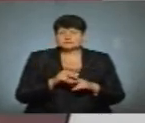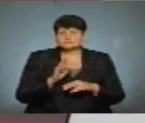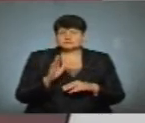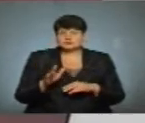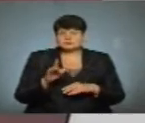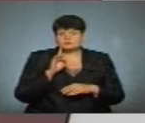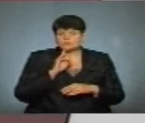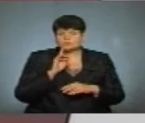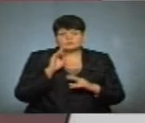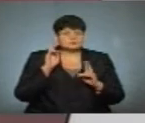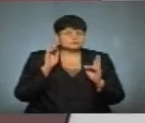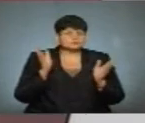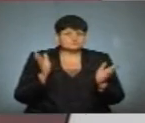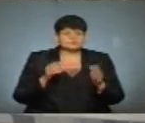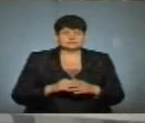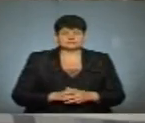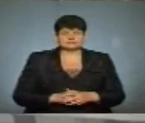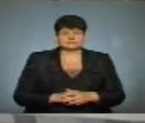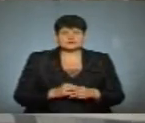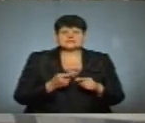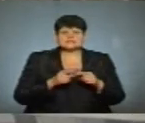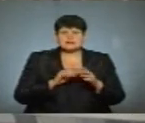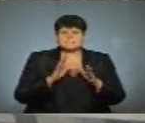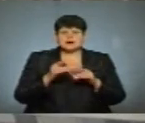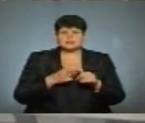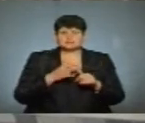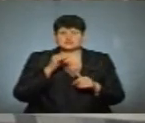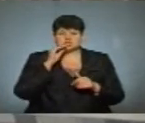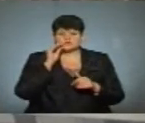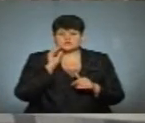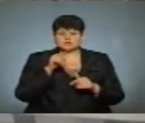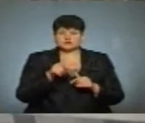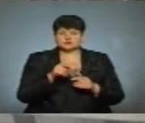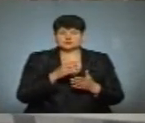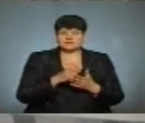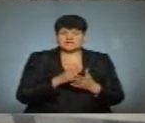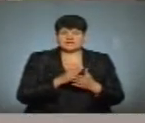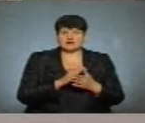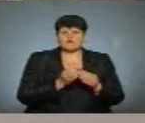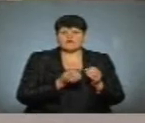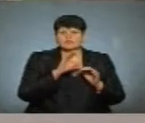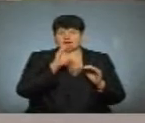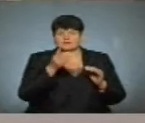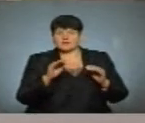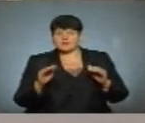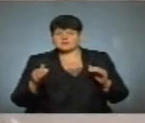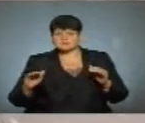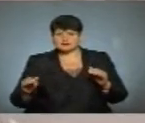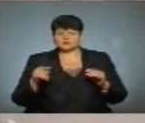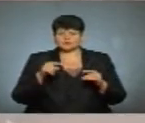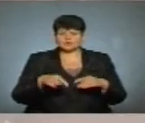що невідомо. Це парк імені Тараса Шевченка. Тут знаходиться фонтан-каскад. У ньому розбили